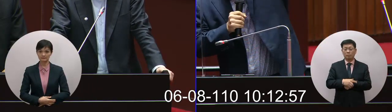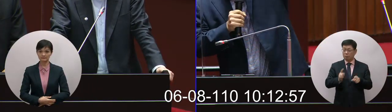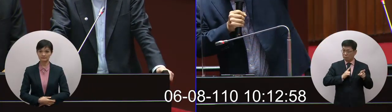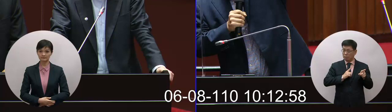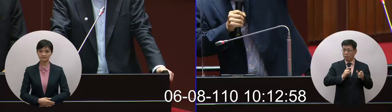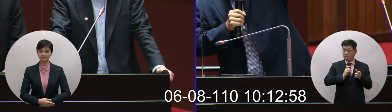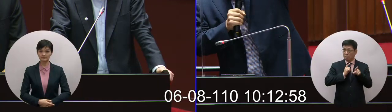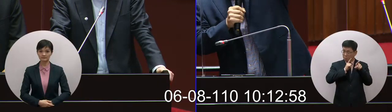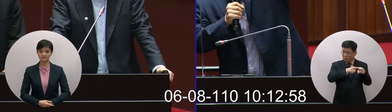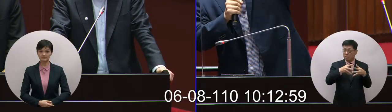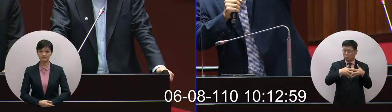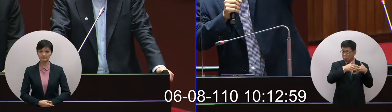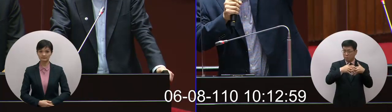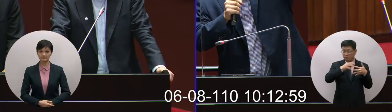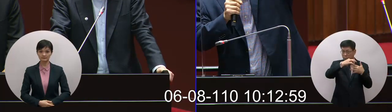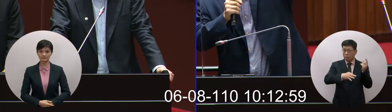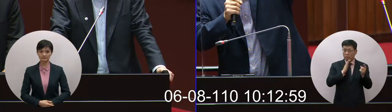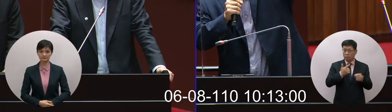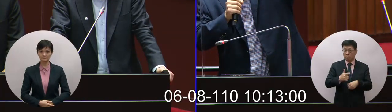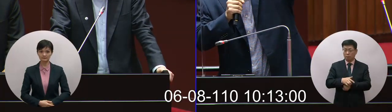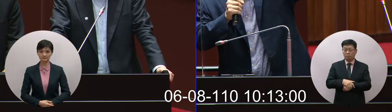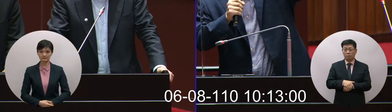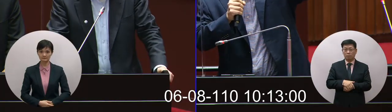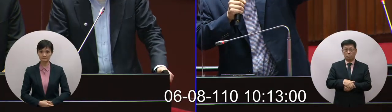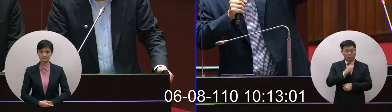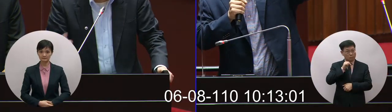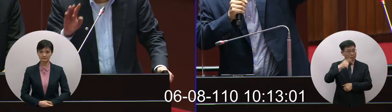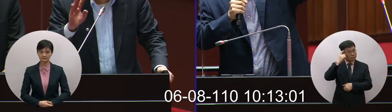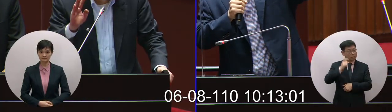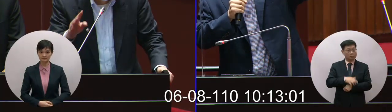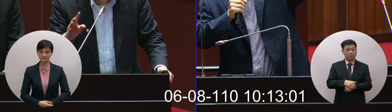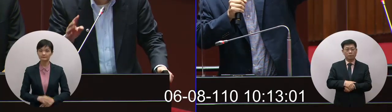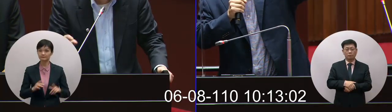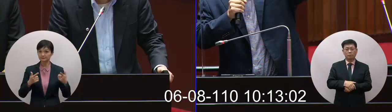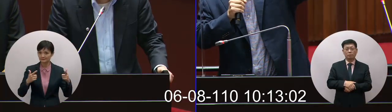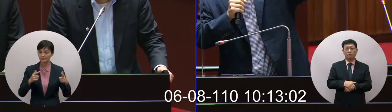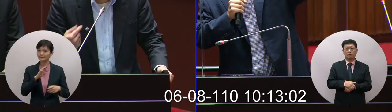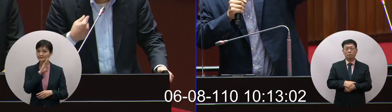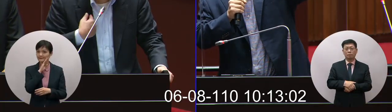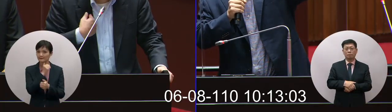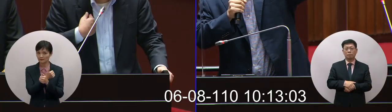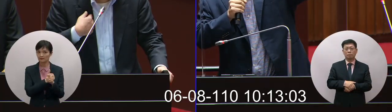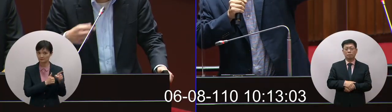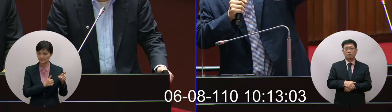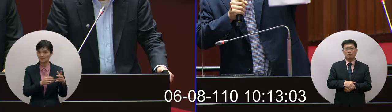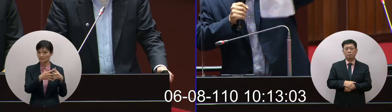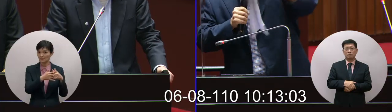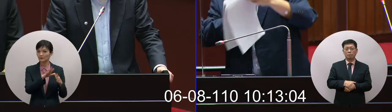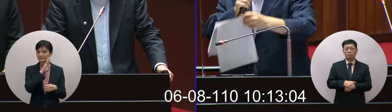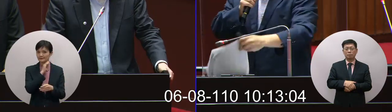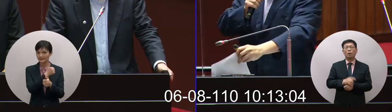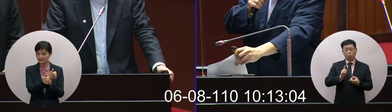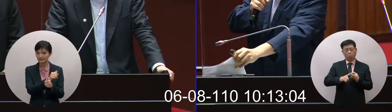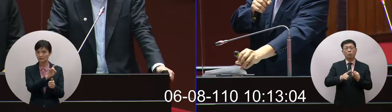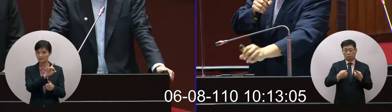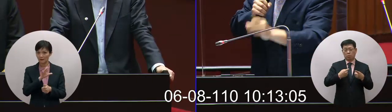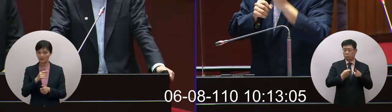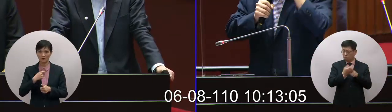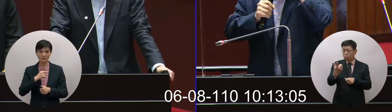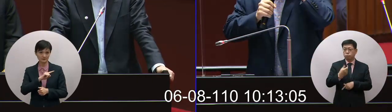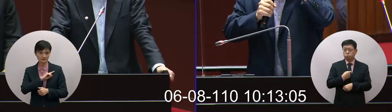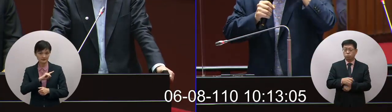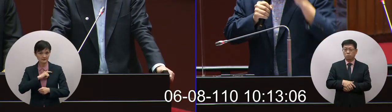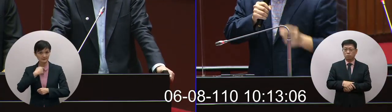在要用美国这个定的标准吗？你是要这样讲吗？ 我们是参考那标准，我有定我们自己的。 对啊，那你要公